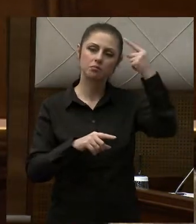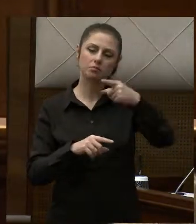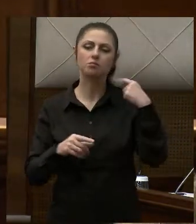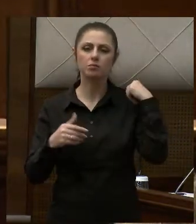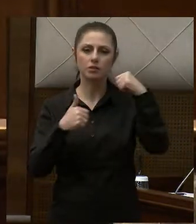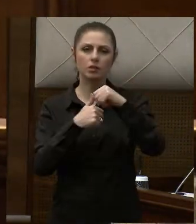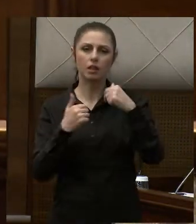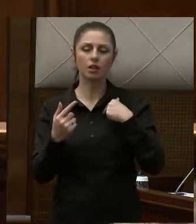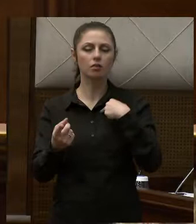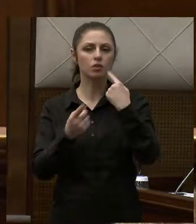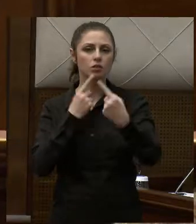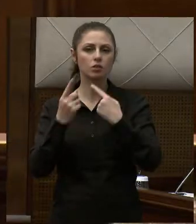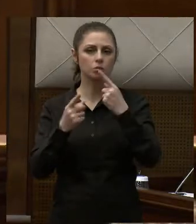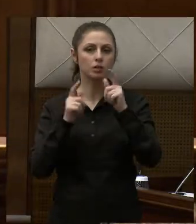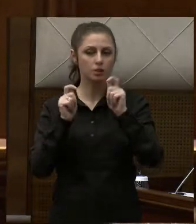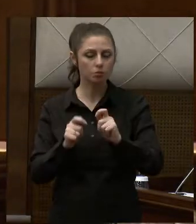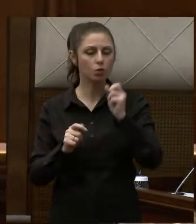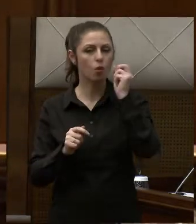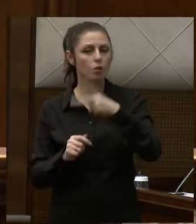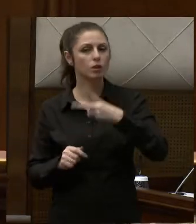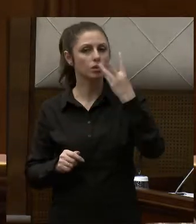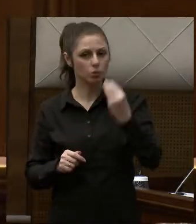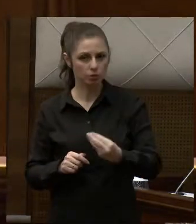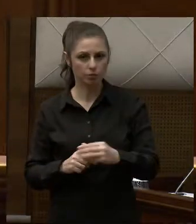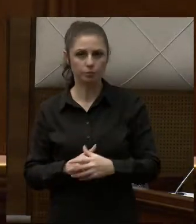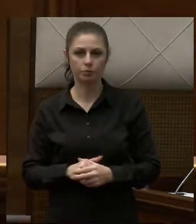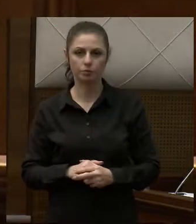alacaklar ve onaylayacaklar. Şu anda